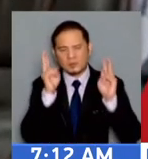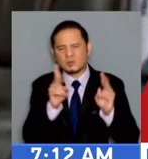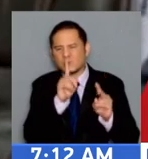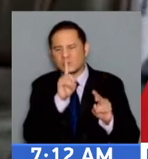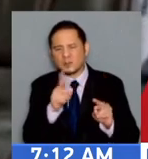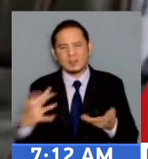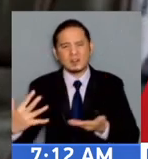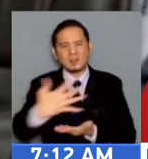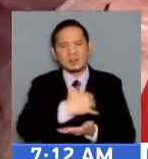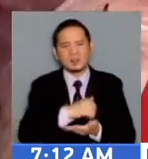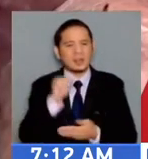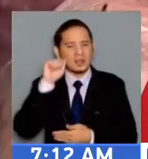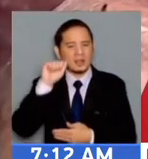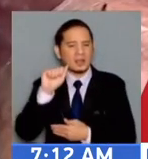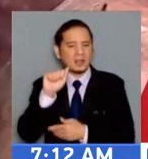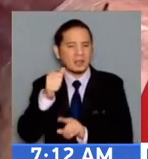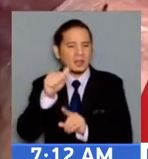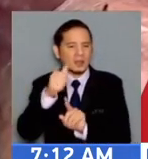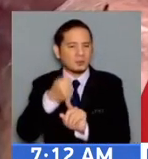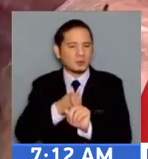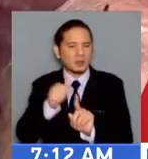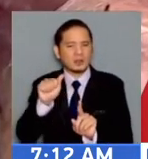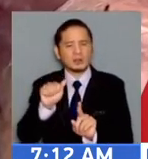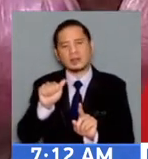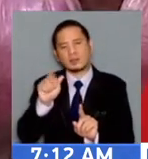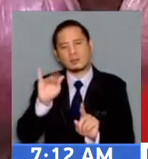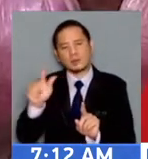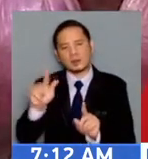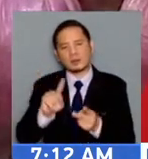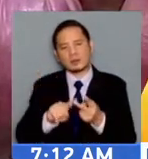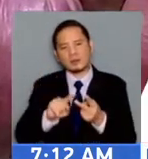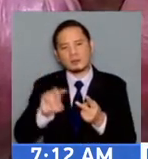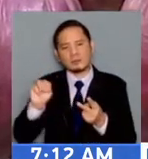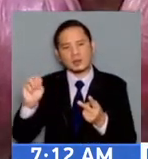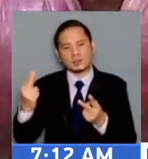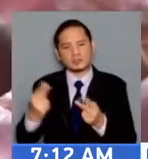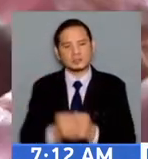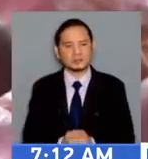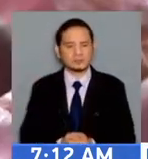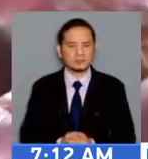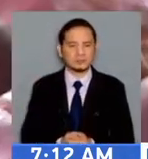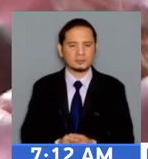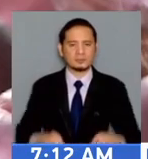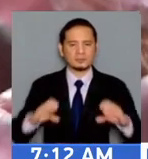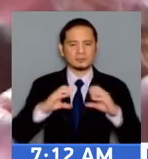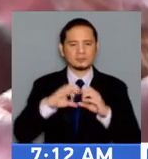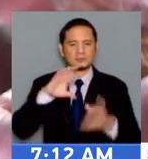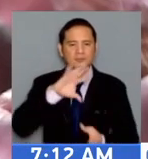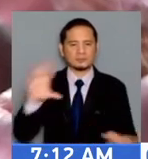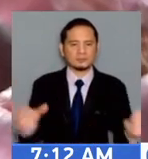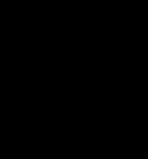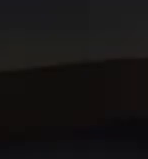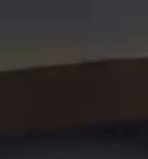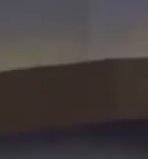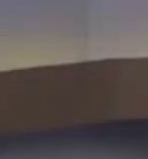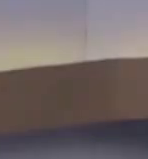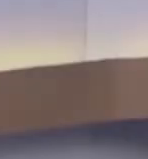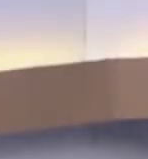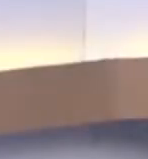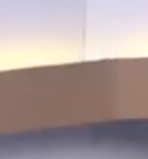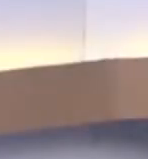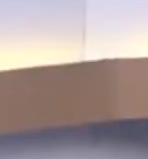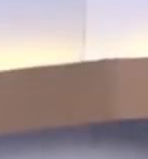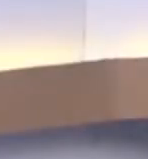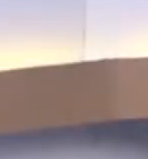naman yan bago mag-harvest. Ito ang unang balita, Bernadette Reyes, para sa GMA Integrated News.